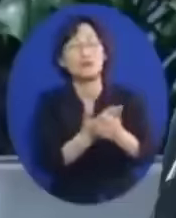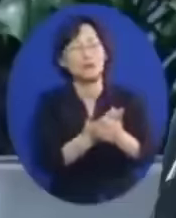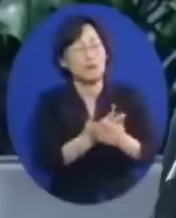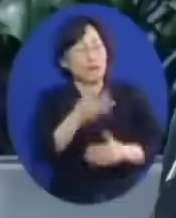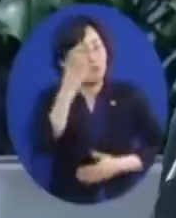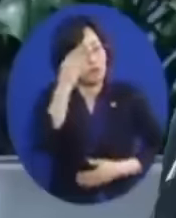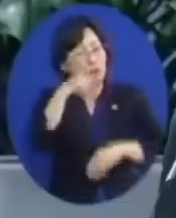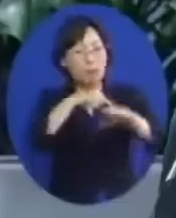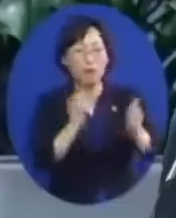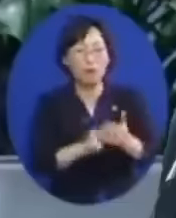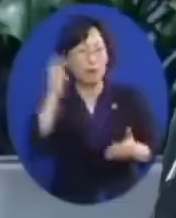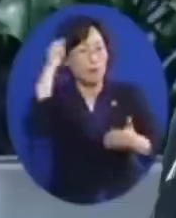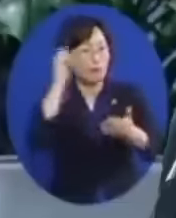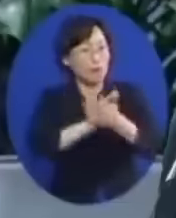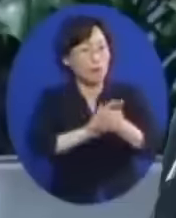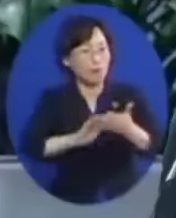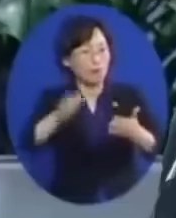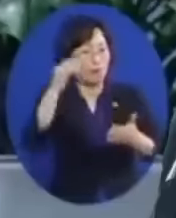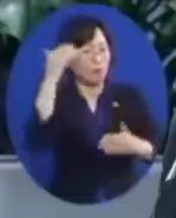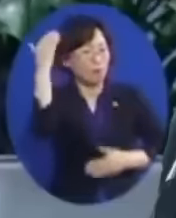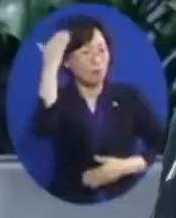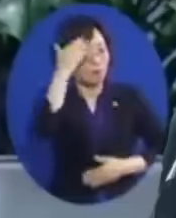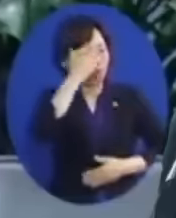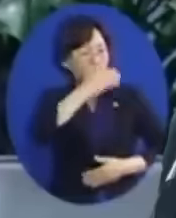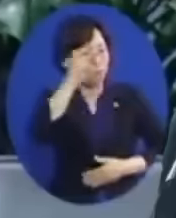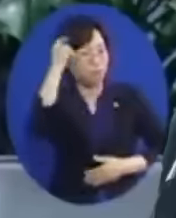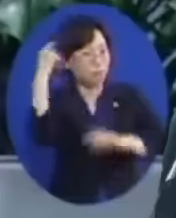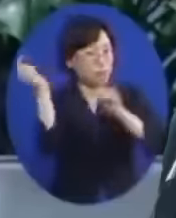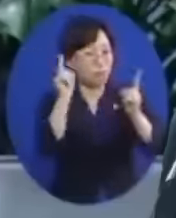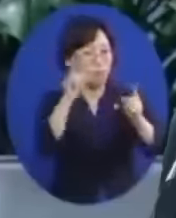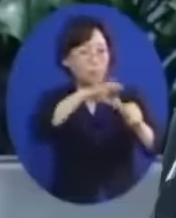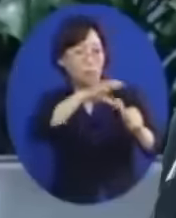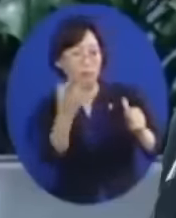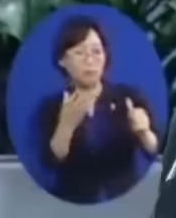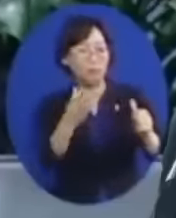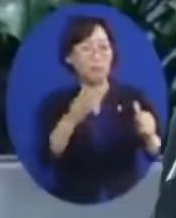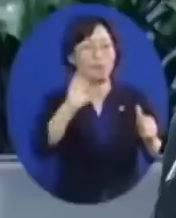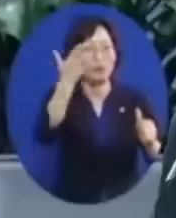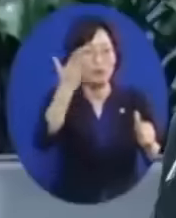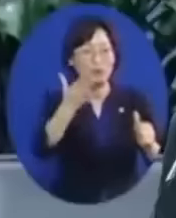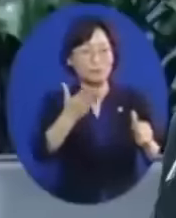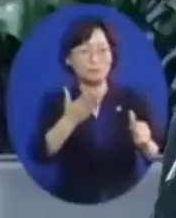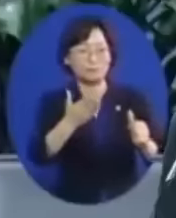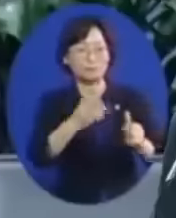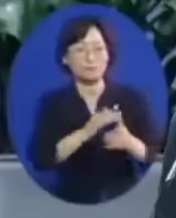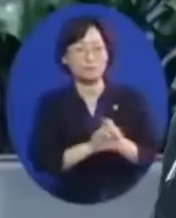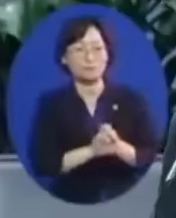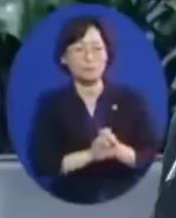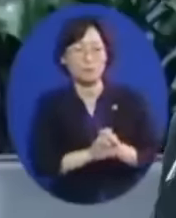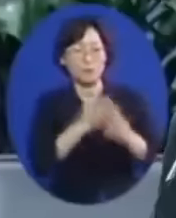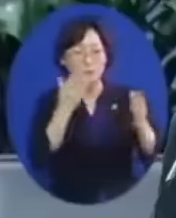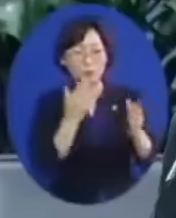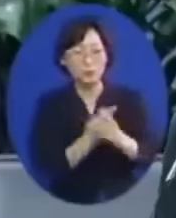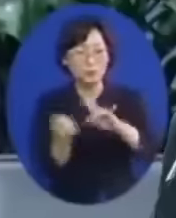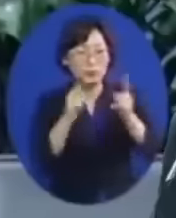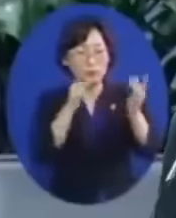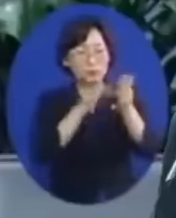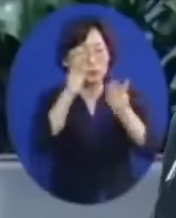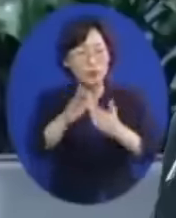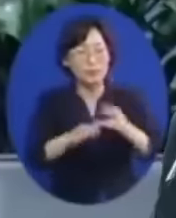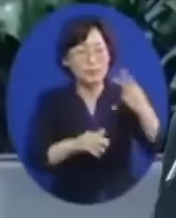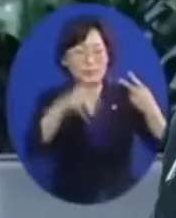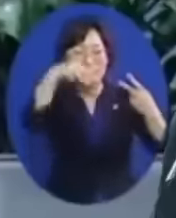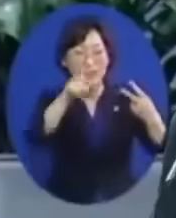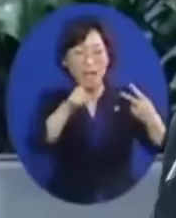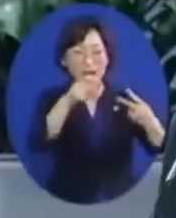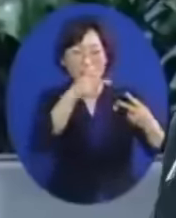마음이 상쾌해지면서 정신이 맑아지고 그 정신병에서 해방되어 나왔습니다. 나왔을 때 마침 2차 대전이